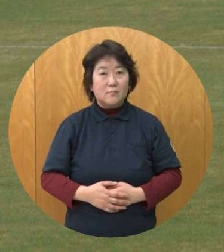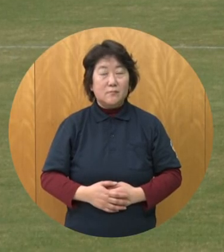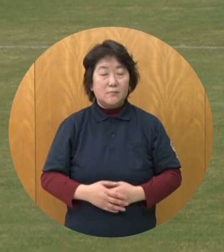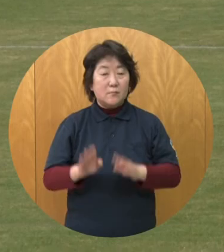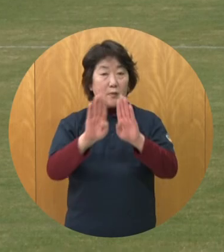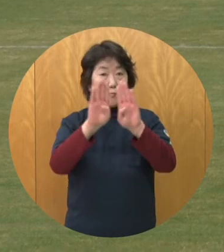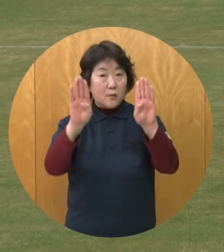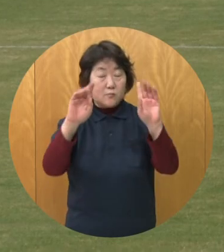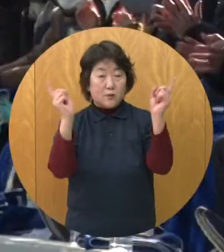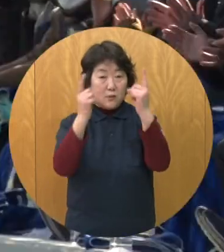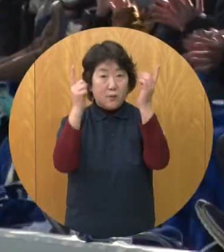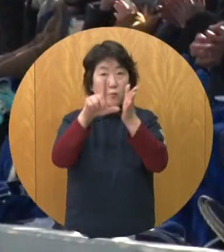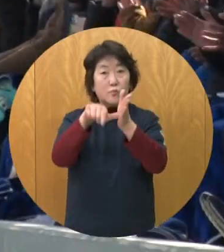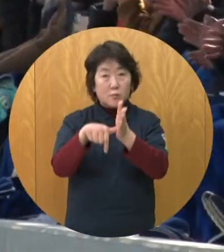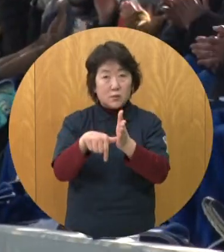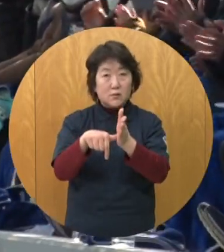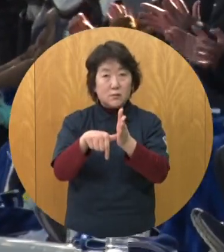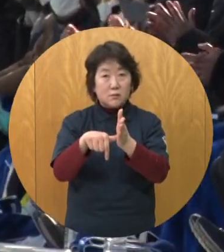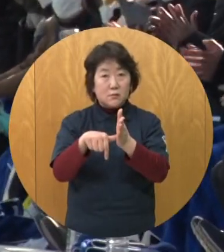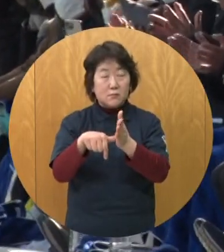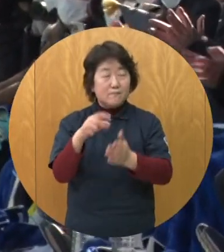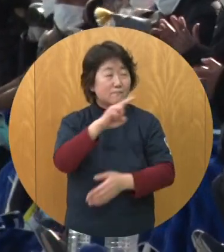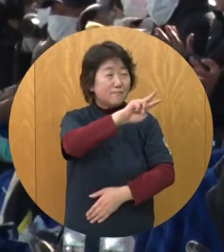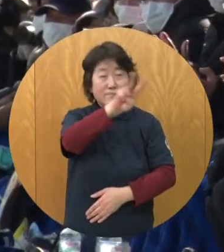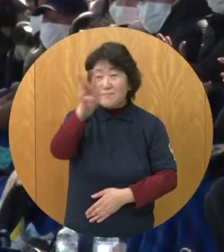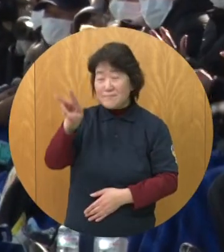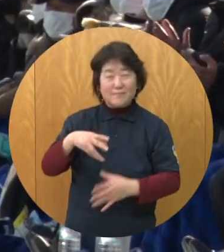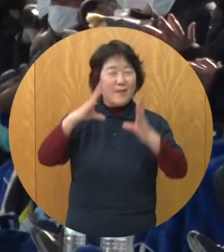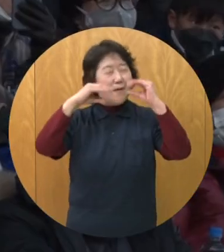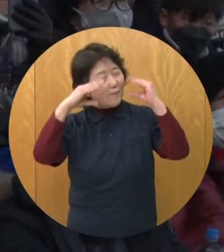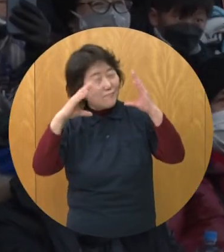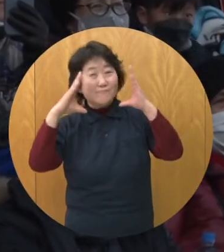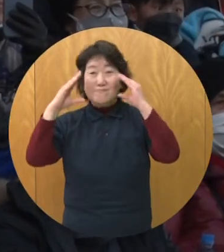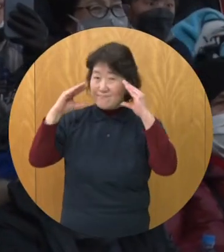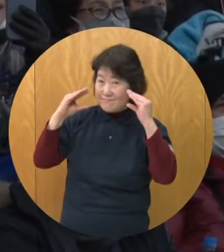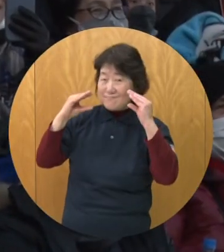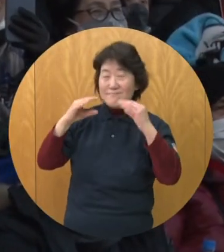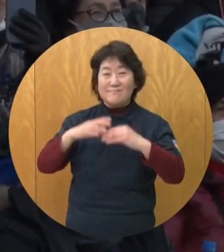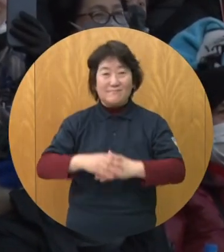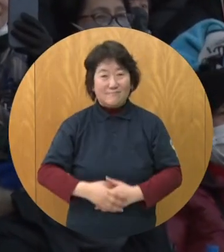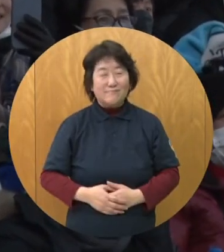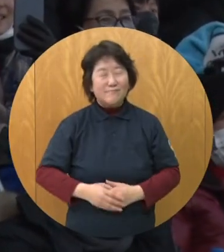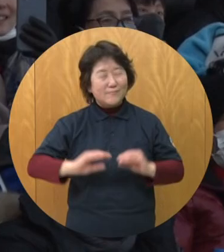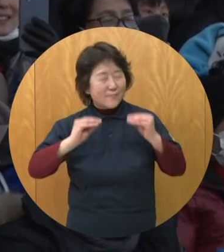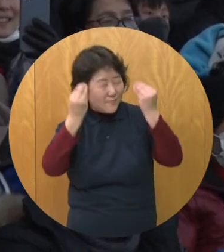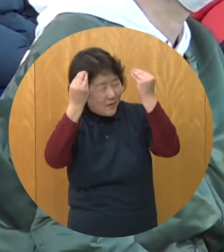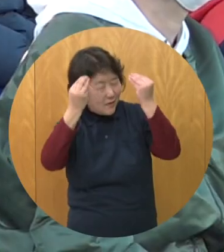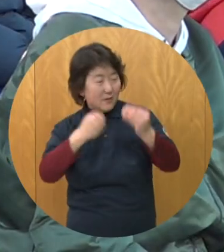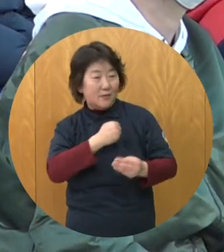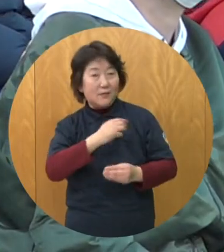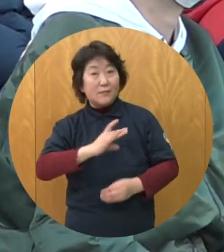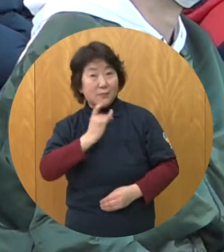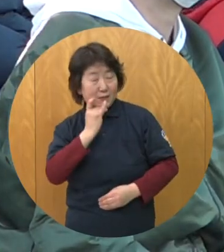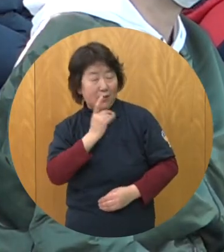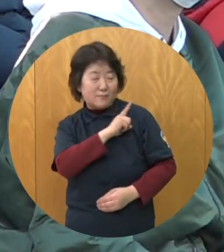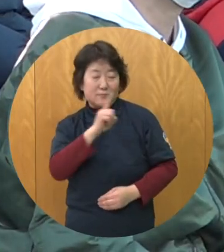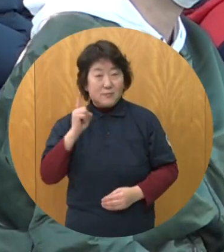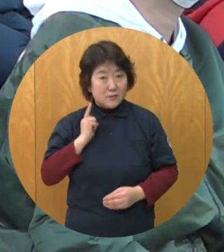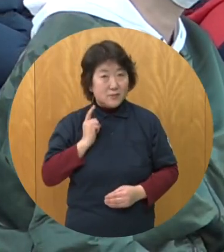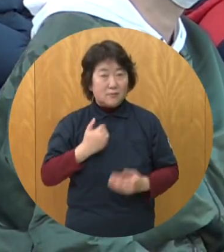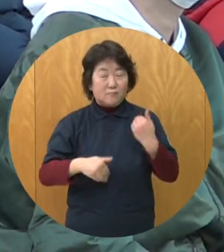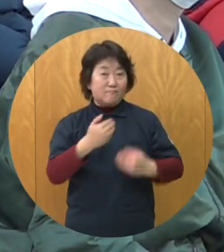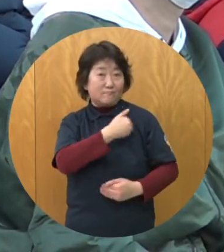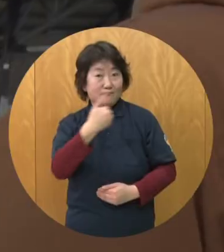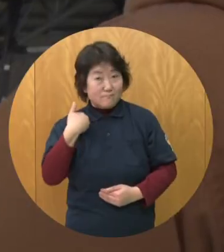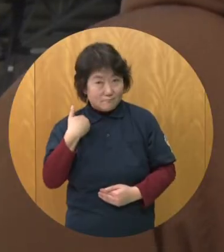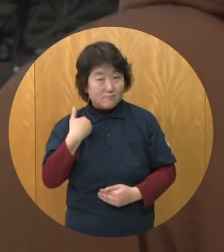のオープニングセレモニーでは、どちらを向いても笑顔。活気と期待に満ち溢れた一日となりました